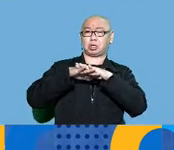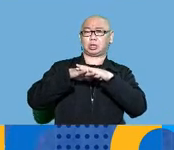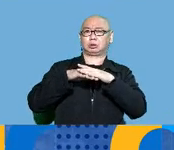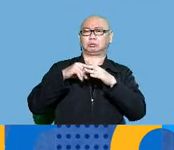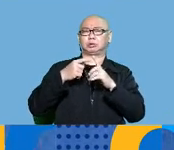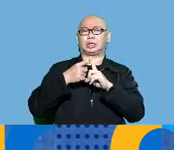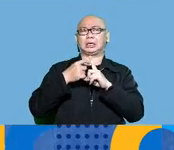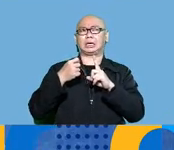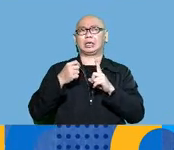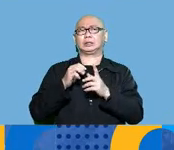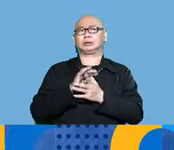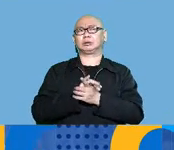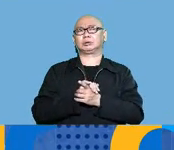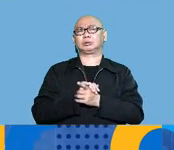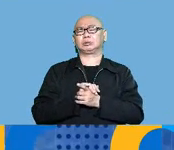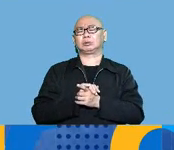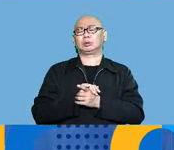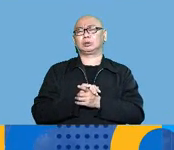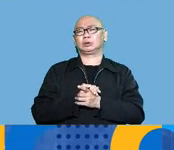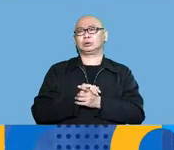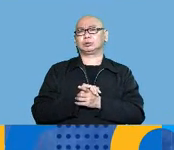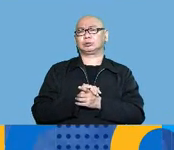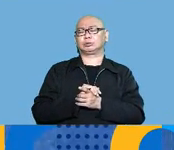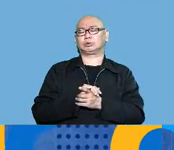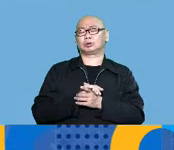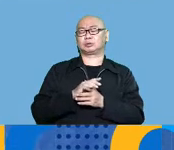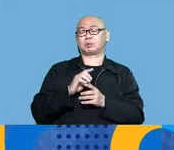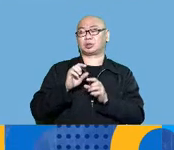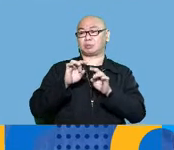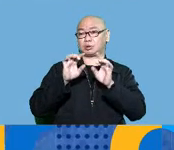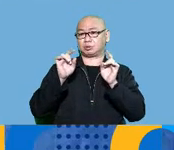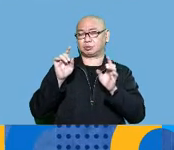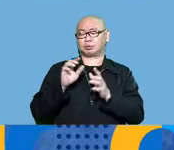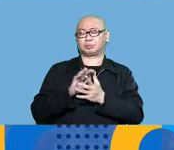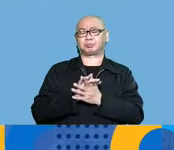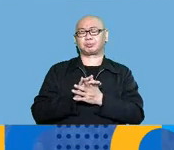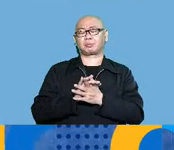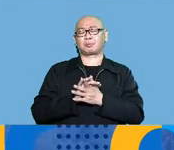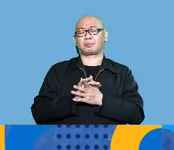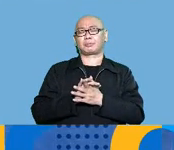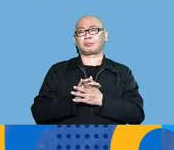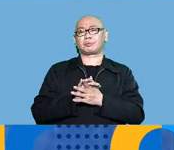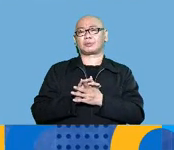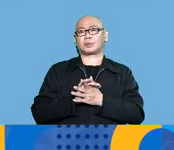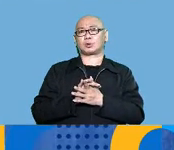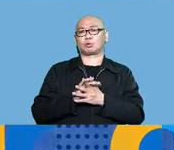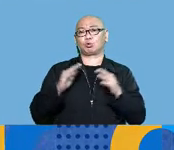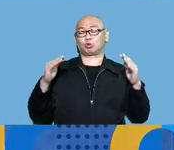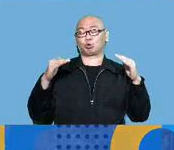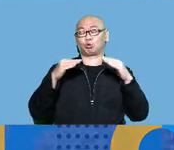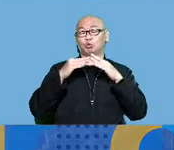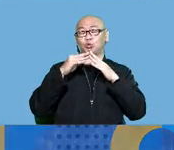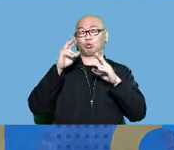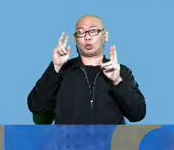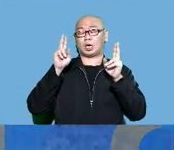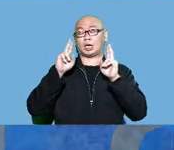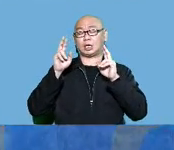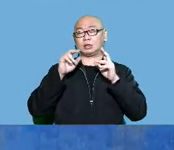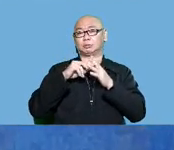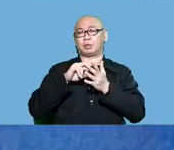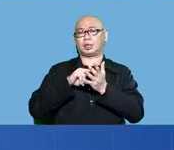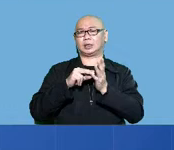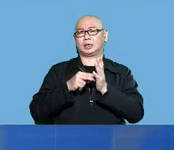tingkat genetik, spesies, dan ekosistem. Oleh karena itu, Gunung Ungaran ditetapkan sebagai